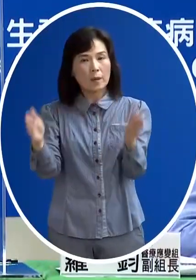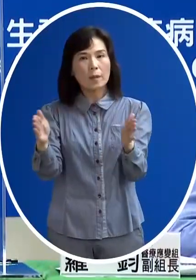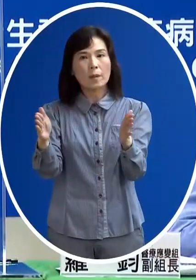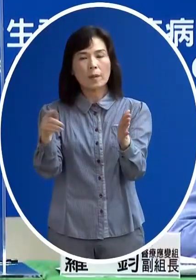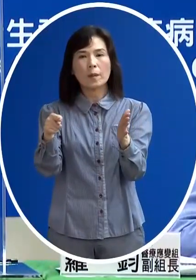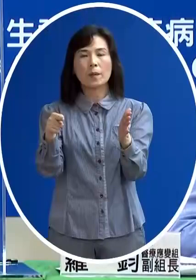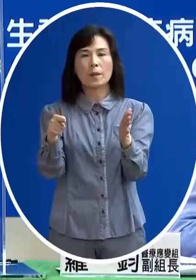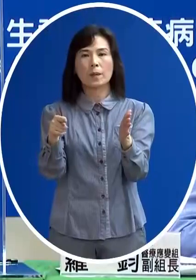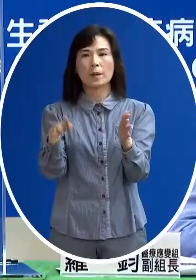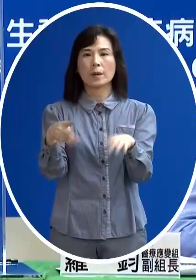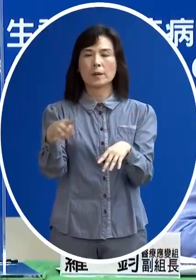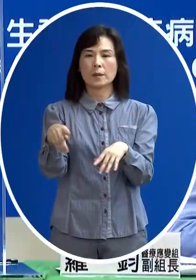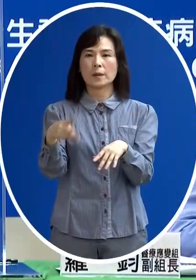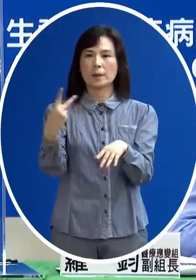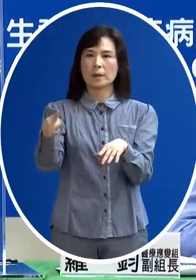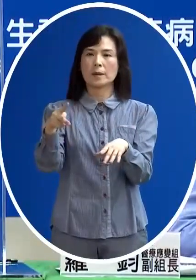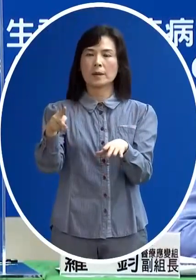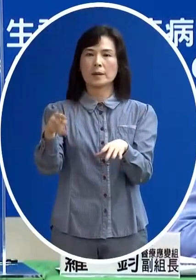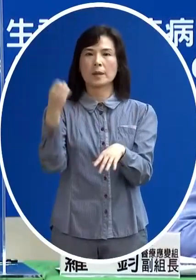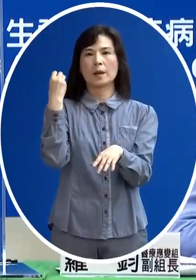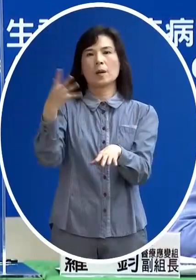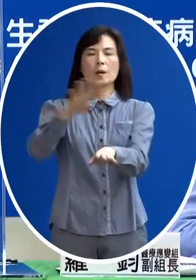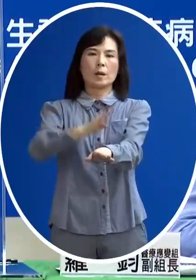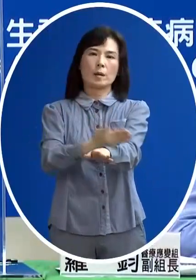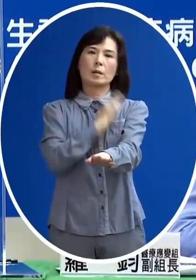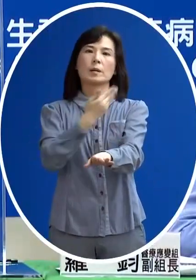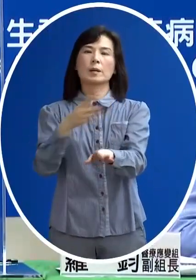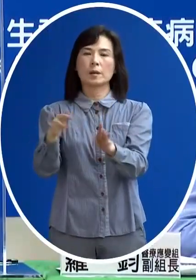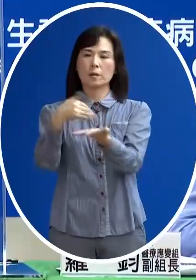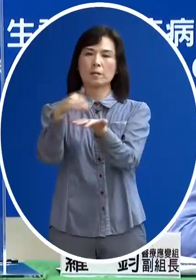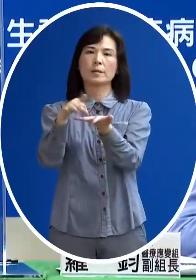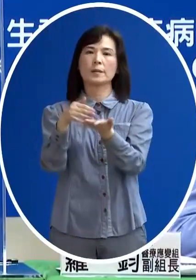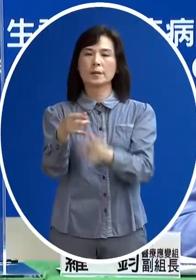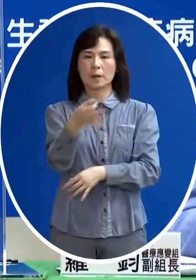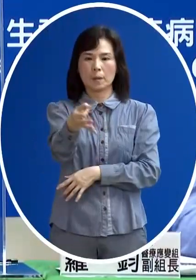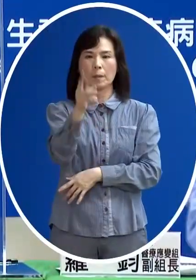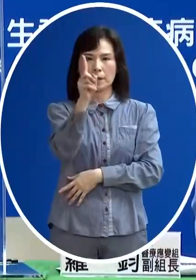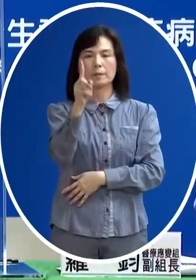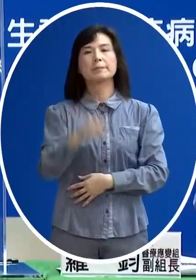就是在第二轮开始，就是每一个又重新再开始起算，都是一样的。